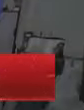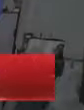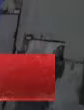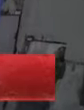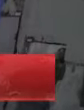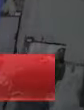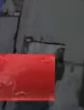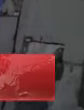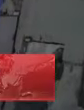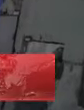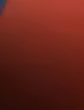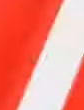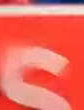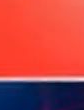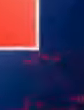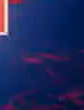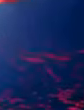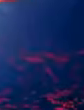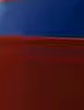қауіпсіздік шаралары қалай жүруде?